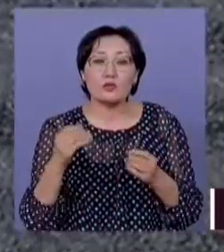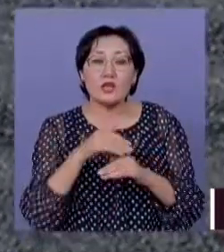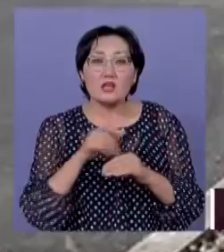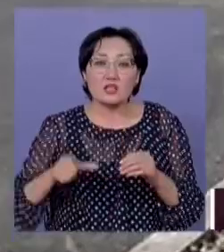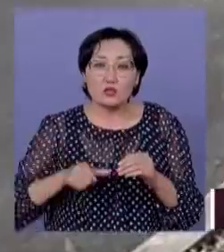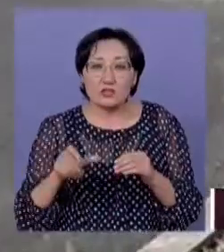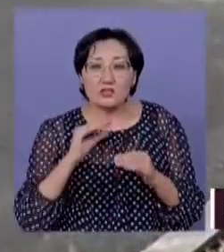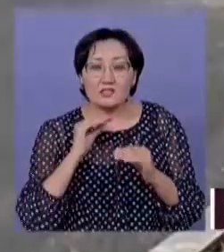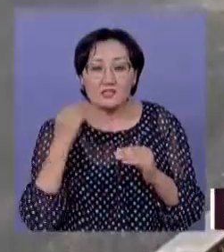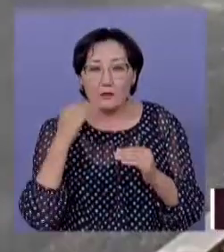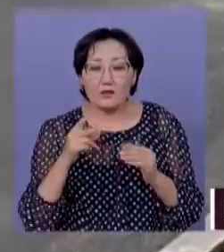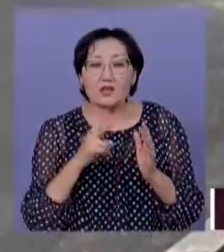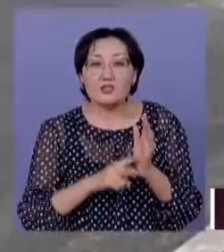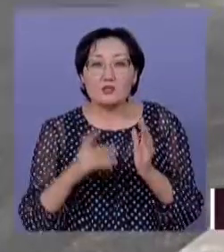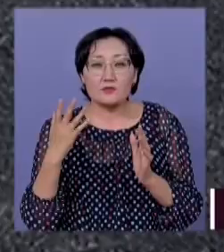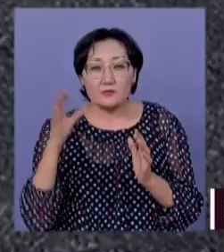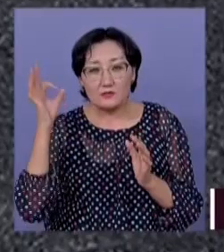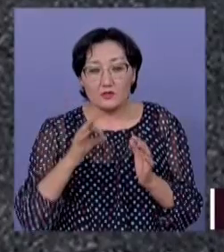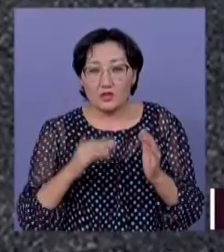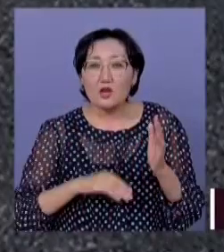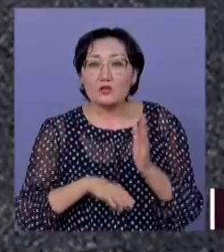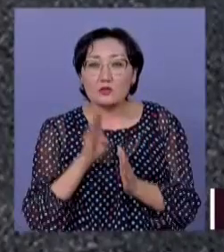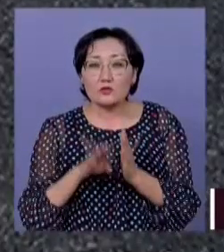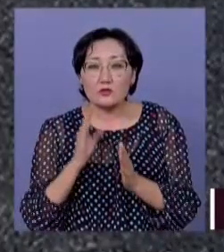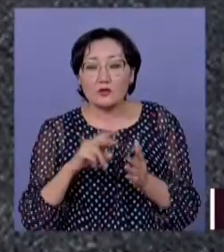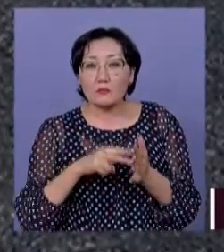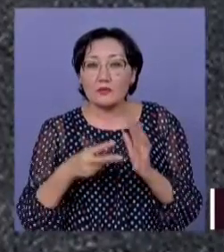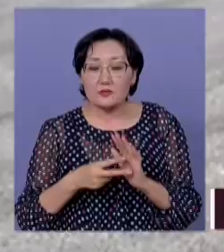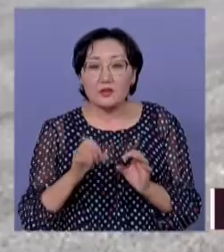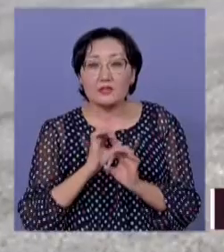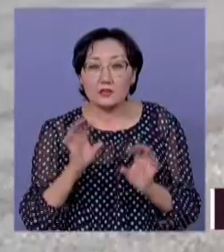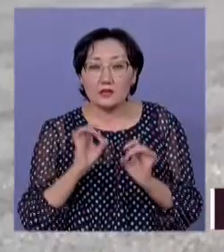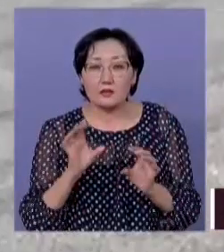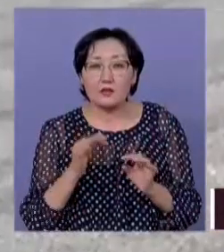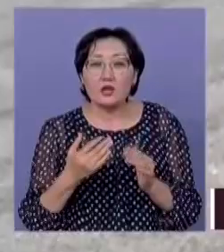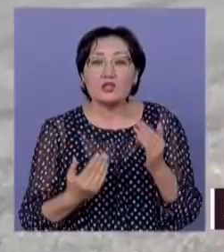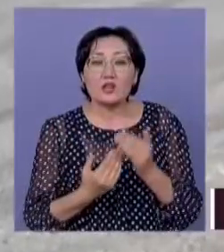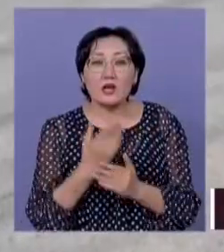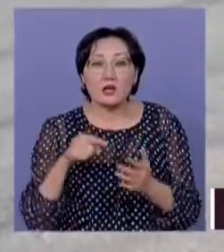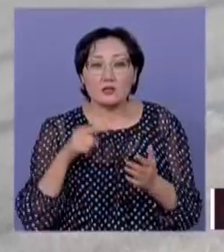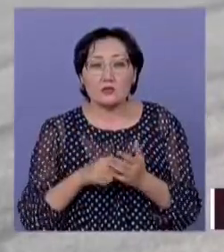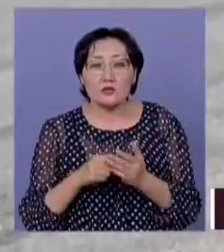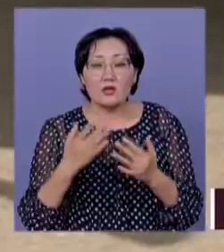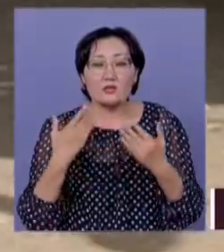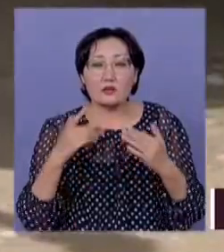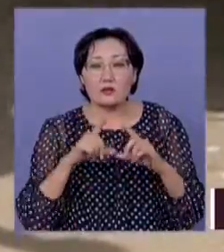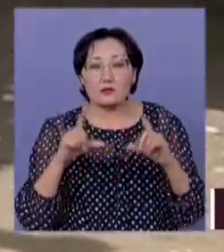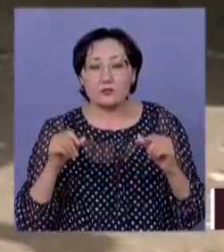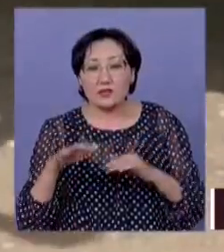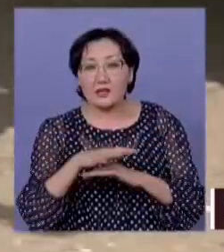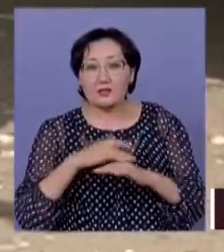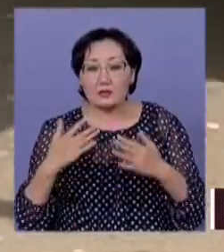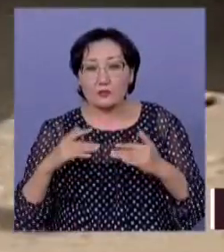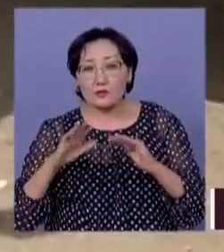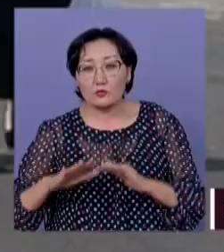жолдардың сапасын 75%-ға дейін жақсарту да стратегияда айтылған. Сондай-ақ жаңа Алматыда саябақтар мен халық демалатын